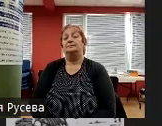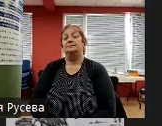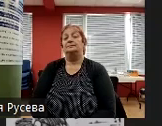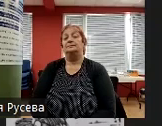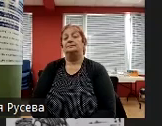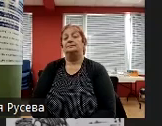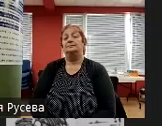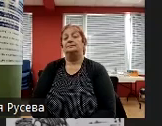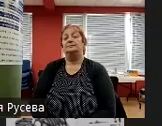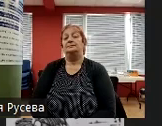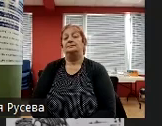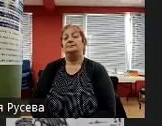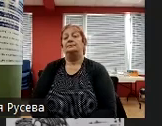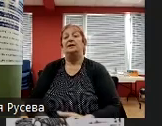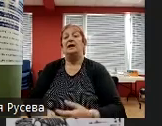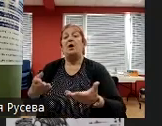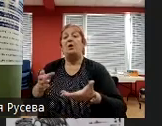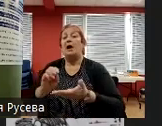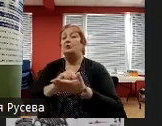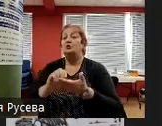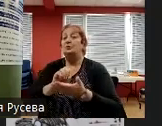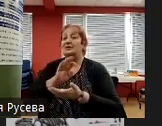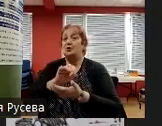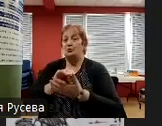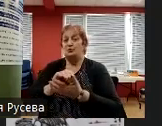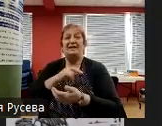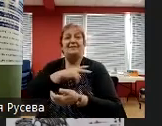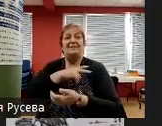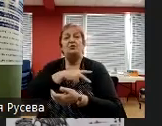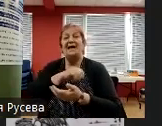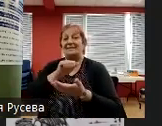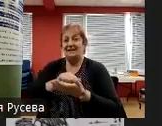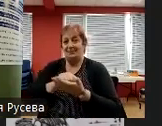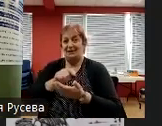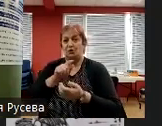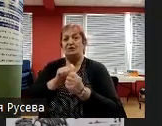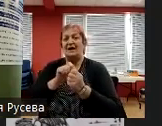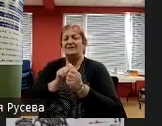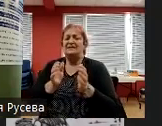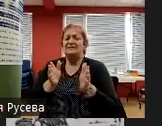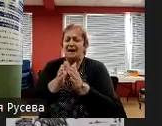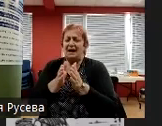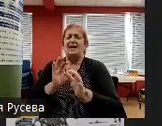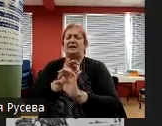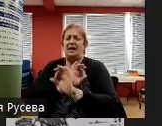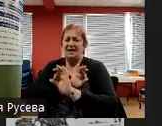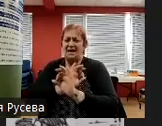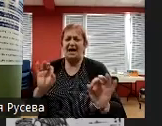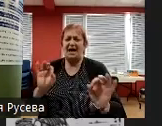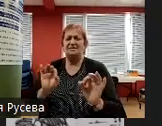on a document. Когато се пишат съобщения в социалните медии, те трябва да са кратки, ясни,